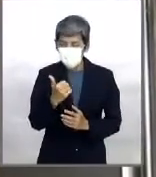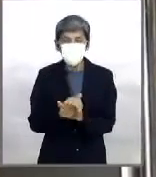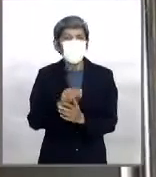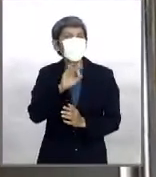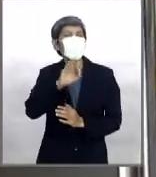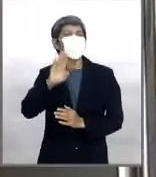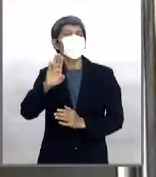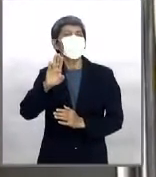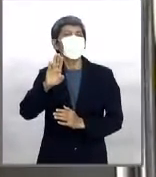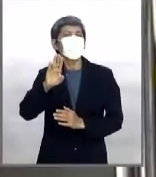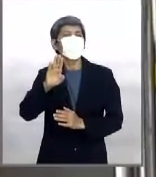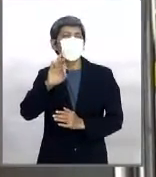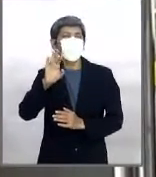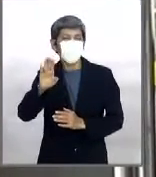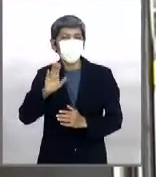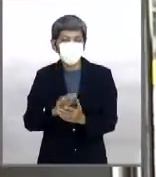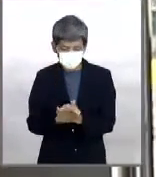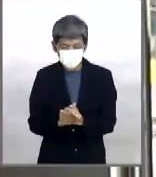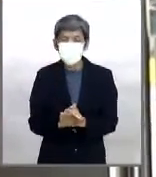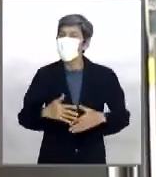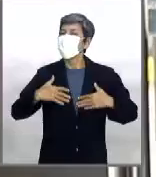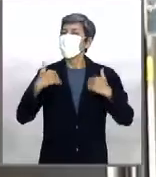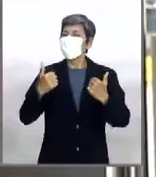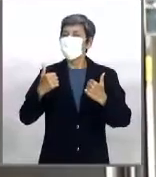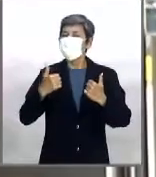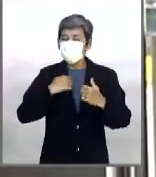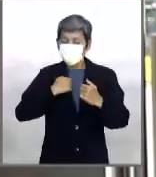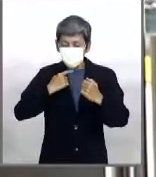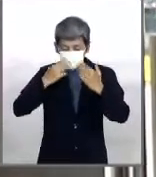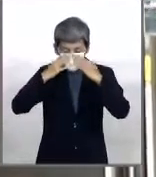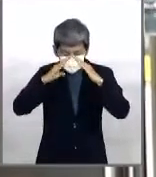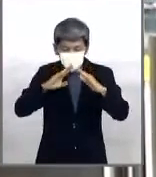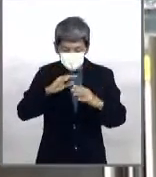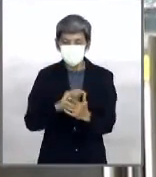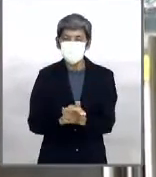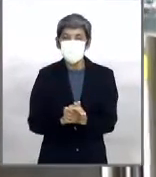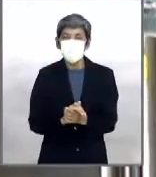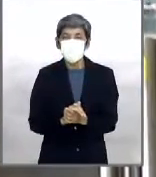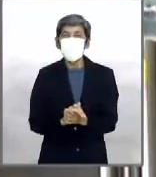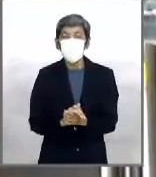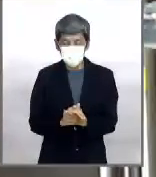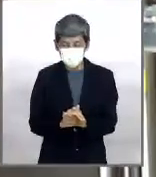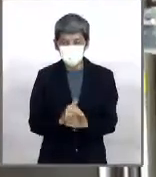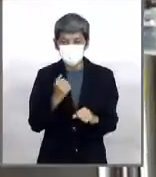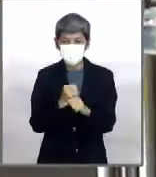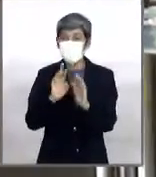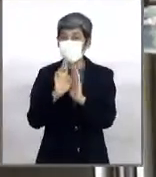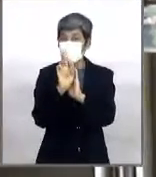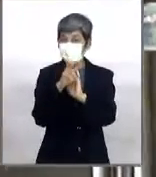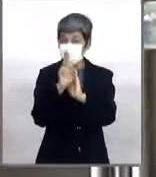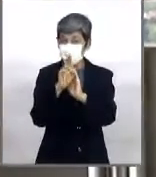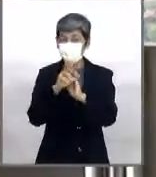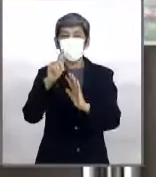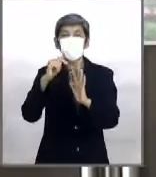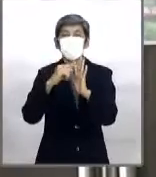ถได้ที่ Facebook Fanpage Happiness in the Dark นะครับส่วนช่องส่วนช่อง TikTok ก็ตะ